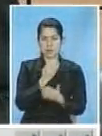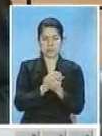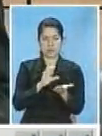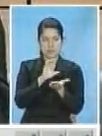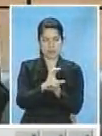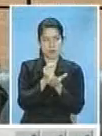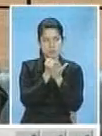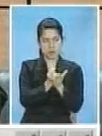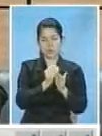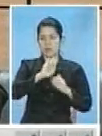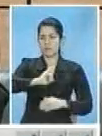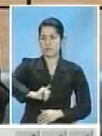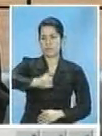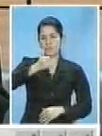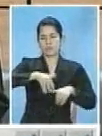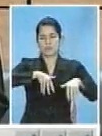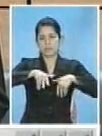ฟื้นฟูผมเรียนครับ